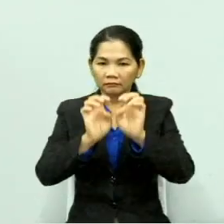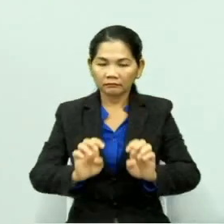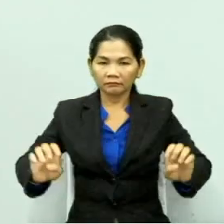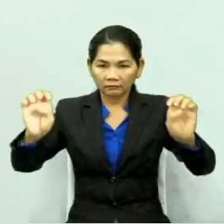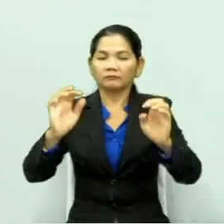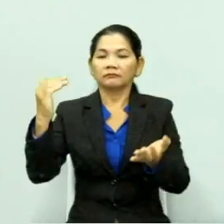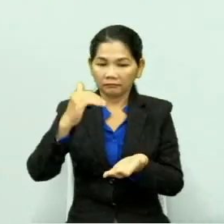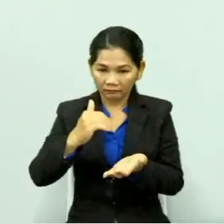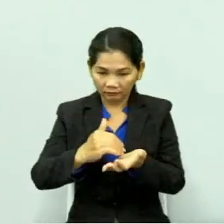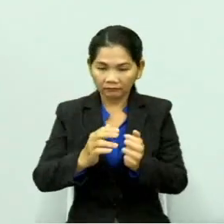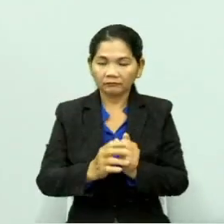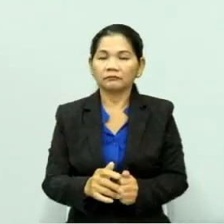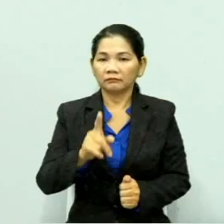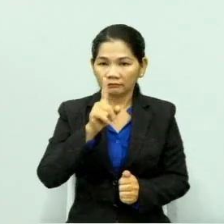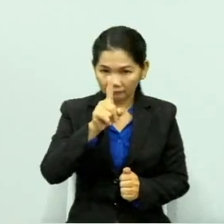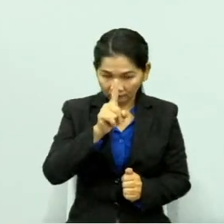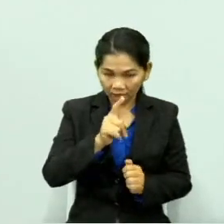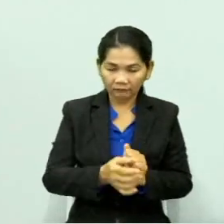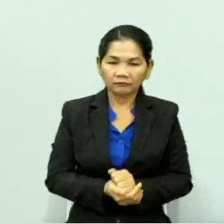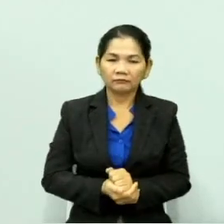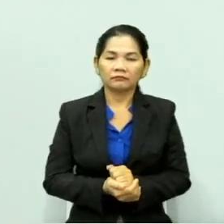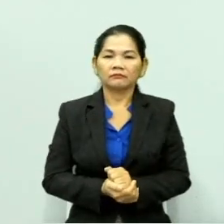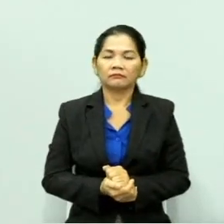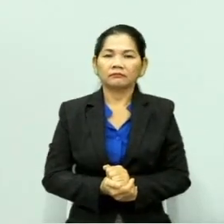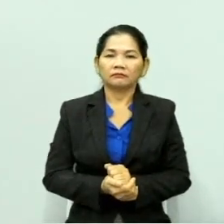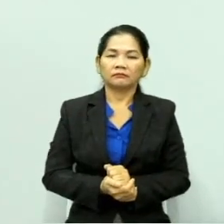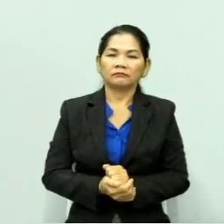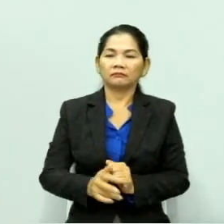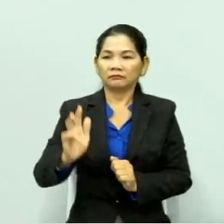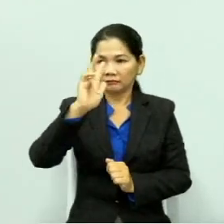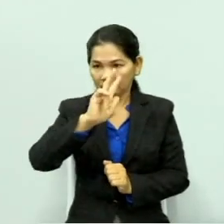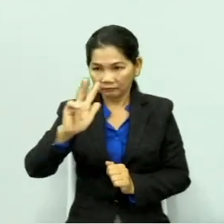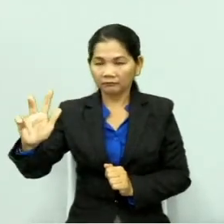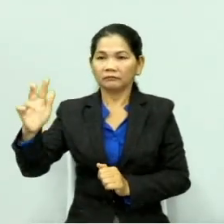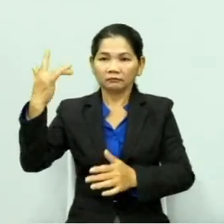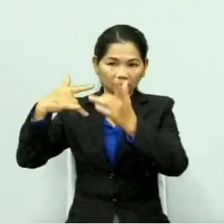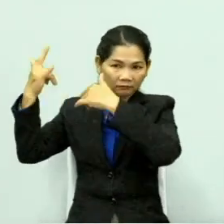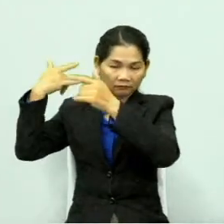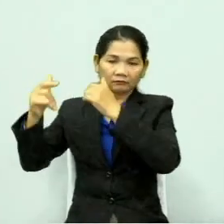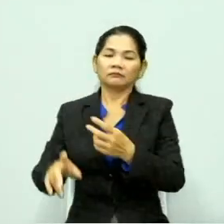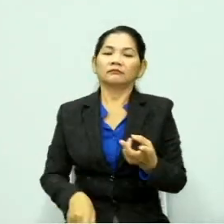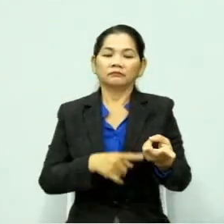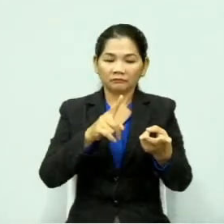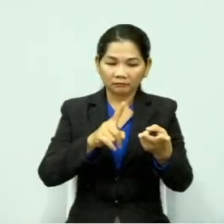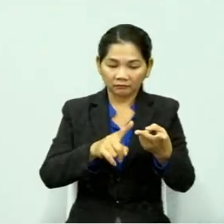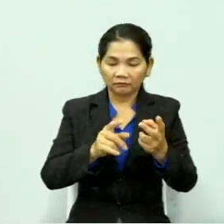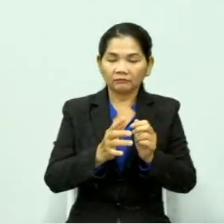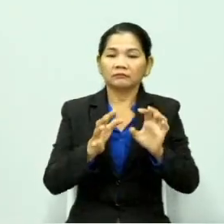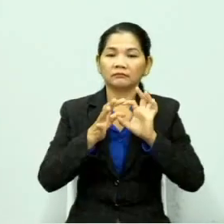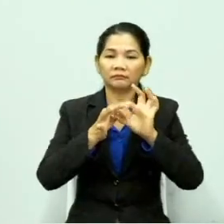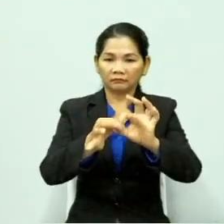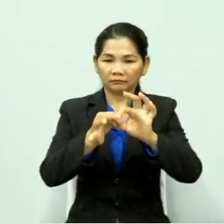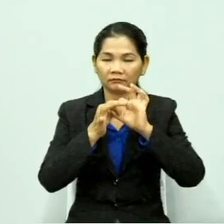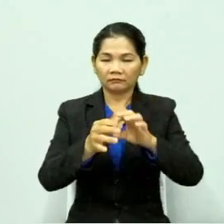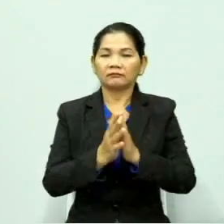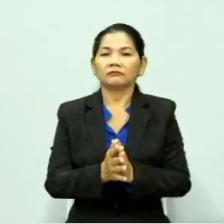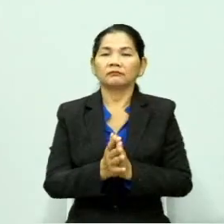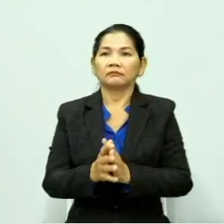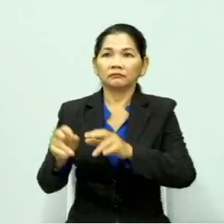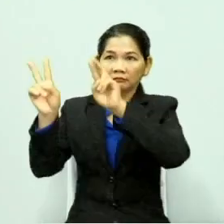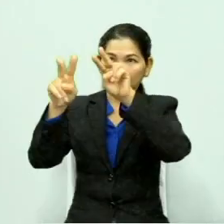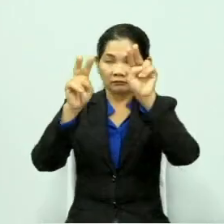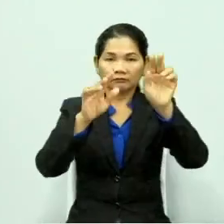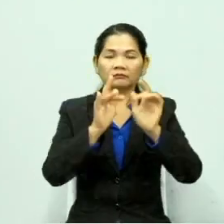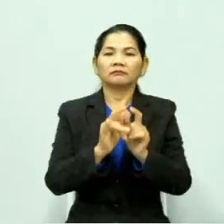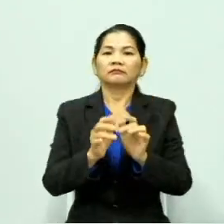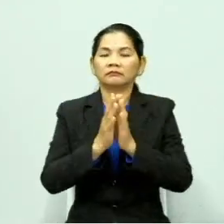mà đòn chà xâm rạp xâm nốt tí mũi cứ này pra sát bộ ra là lấy dân châu màu nổi tí cứ tiện tôn cho mùi nắng còn lại thì cho